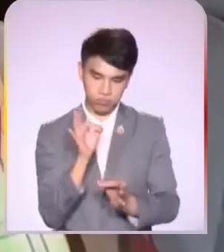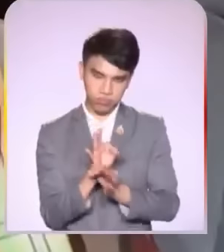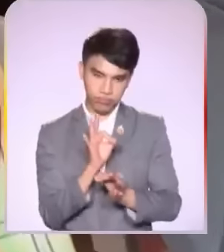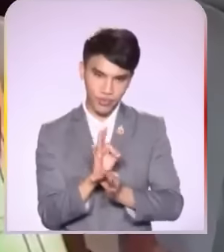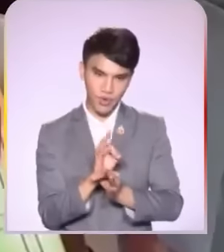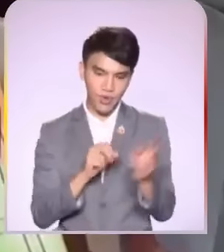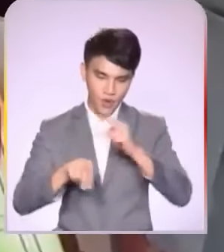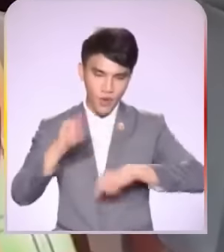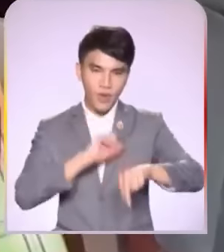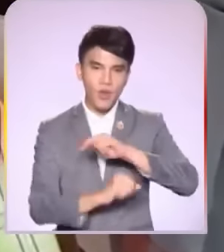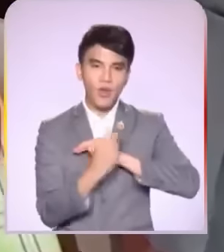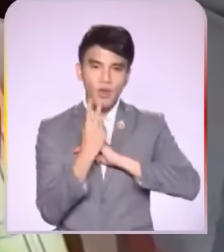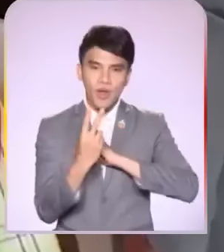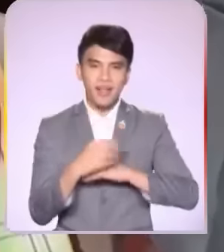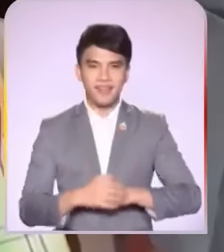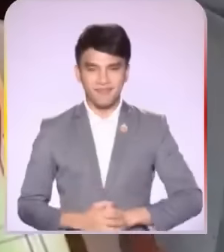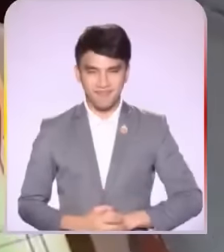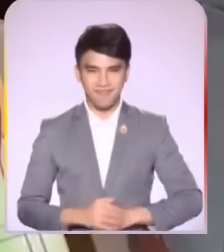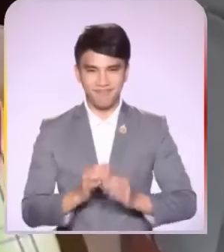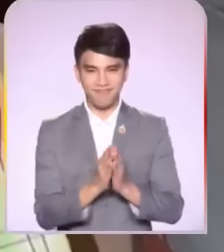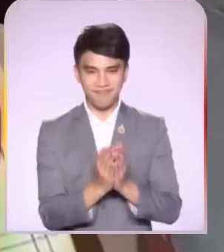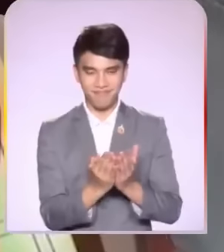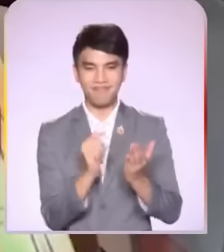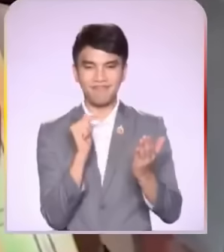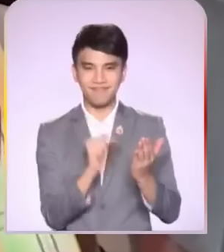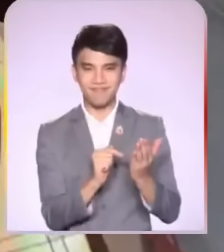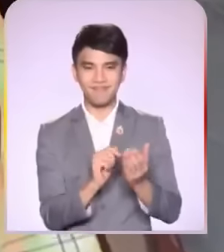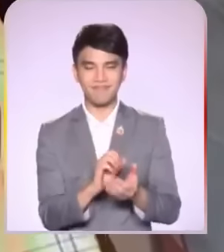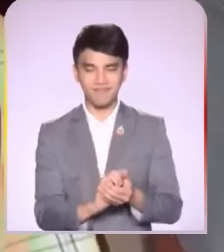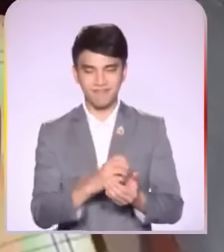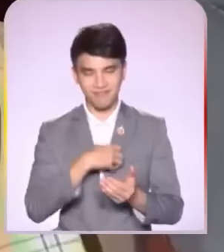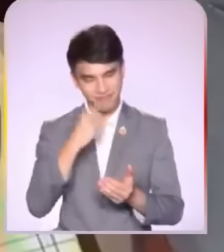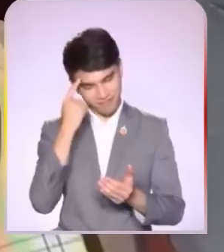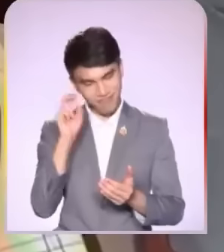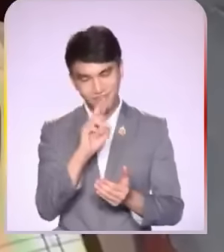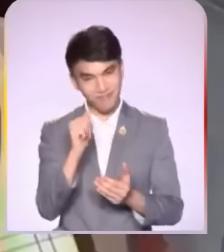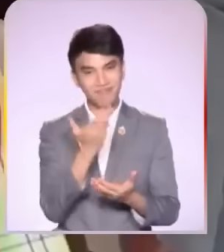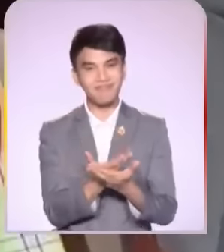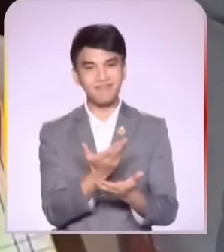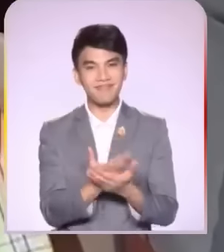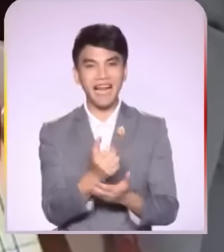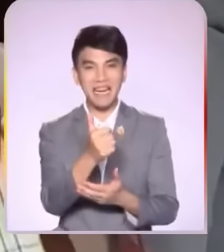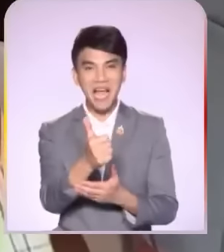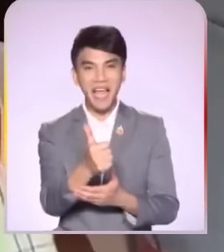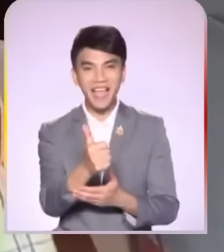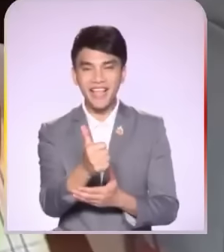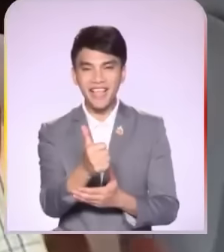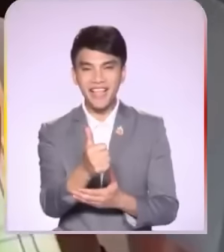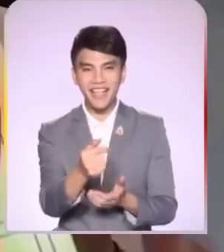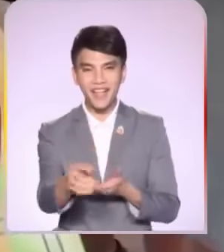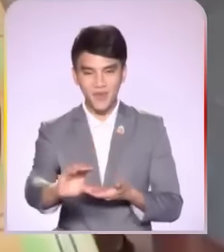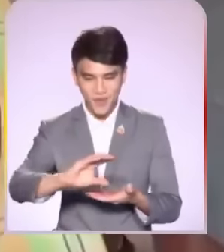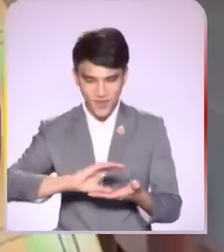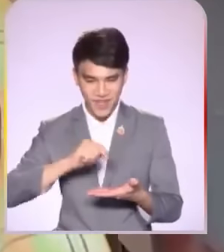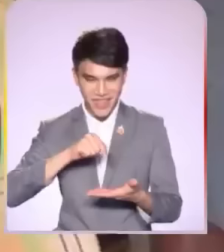าร สมุดกันเหรอคะ สมุด ว่ายัง เงินเข้าประมาณและพร้อมบั